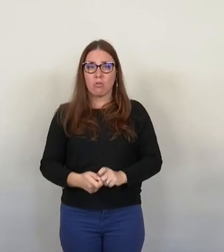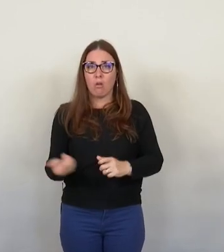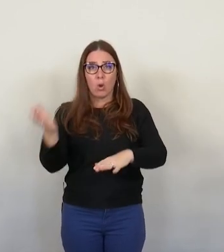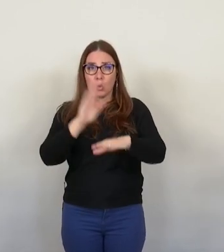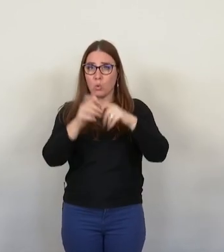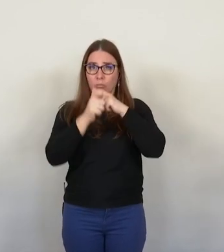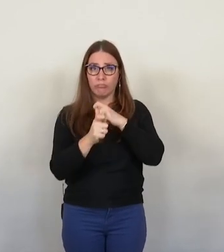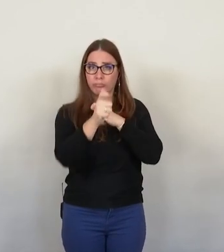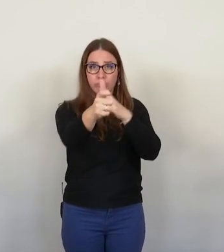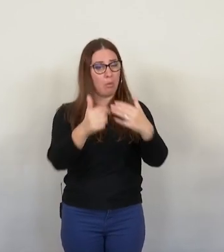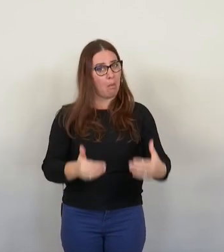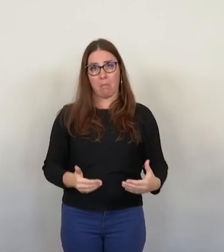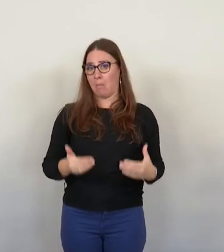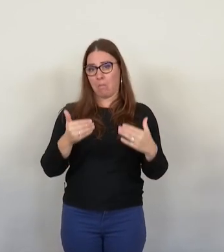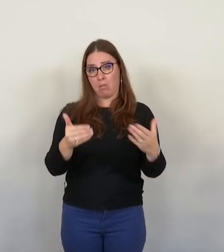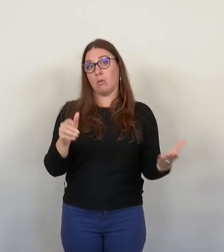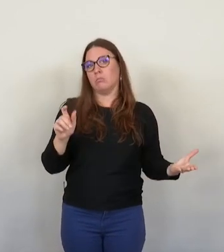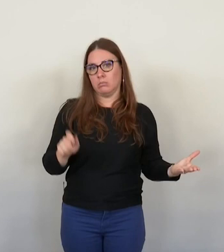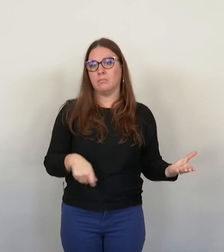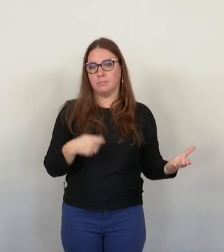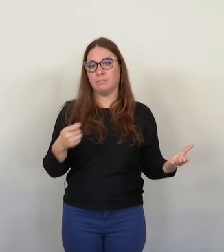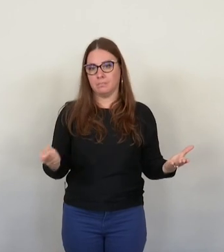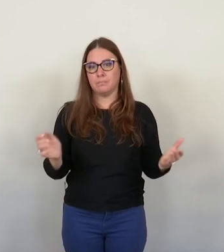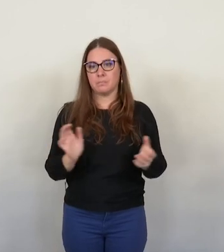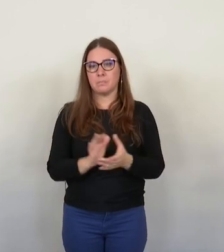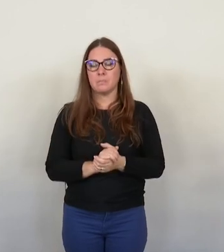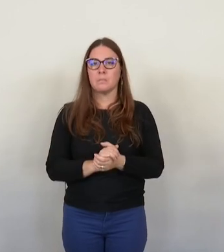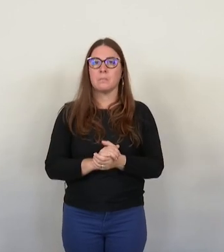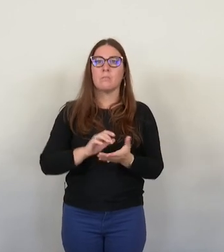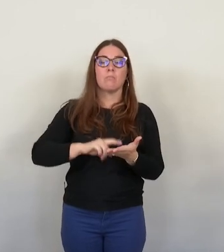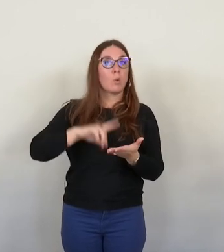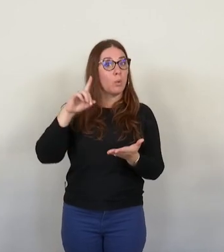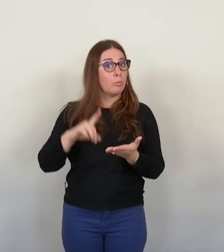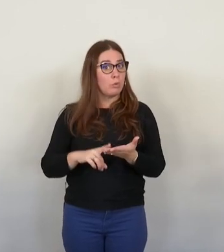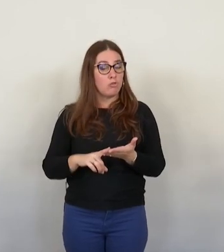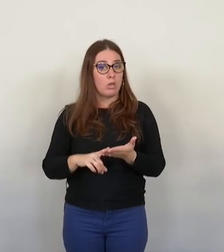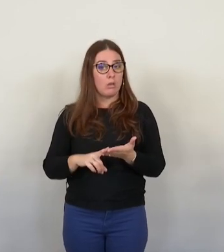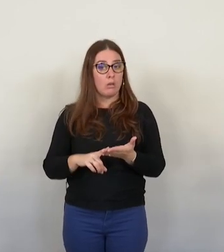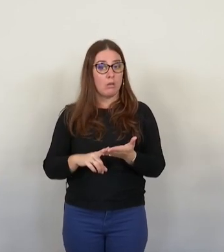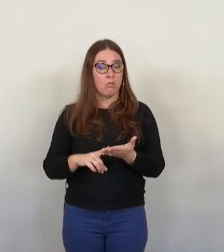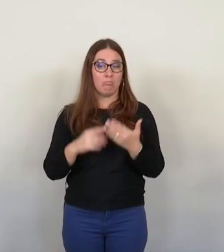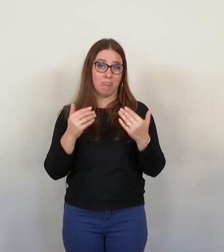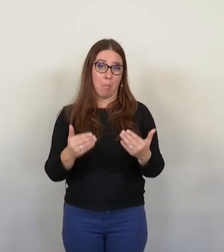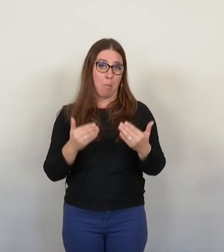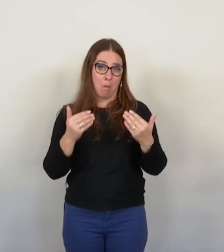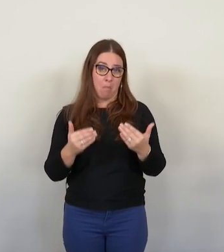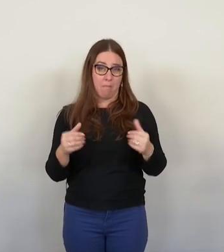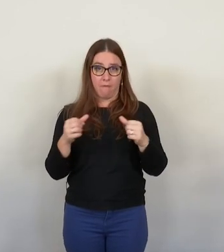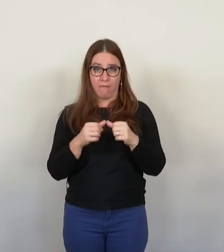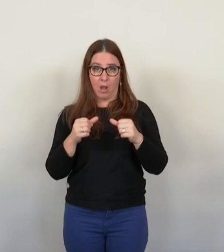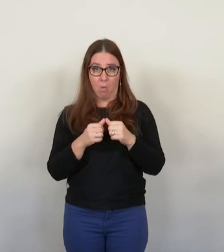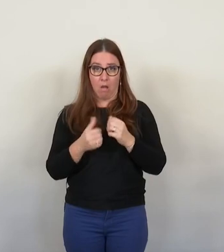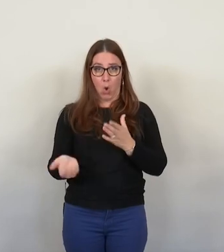la suite évidemment et donc pour le budget de toute façon comme toujours nous affectons des